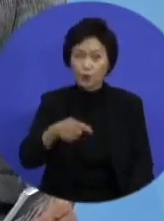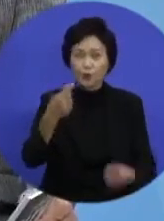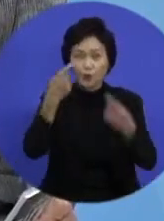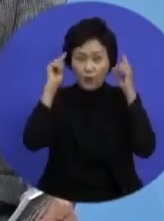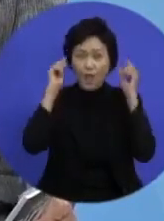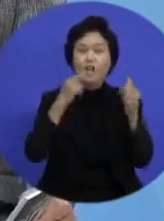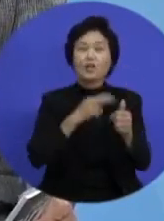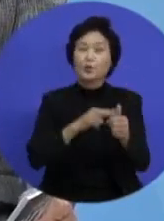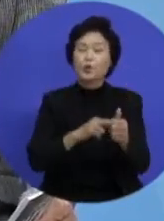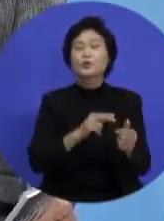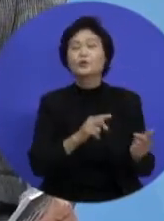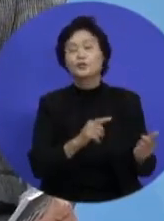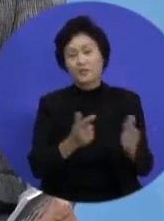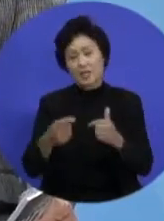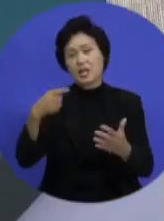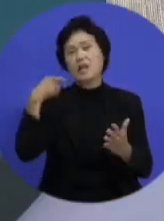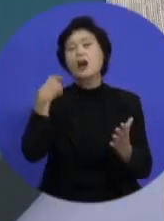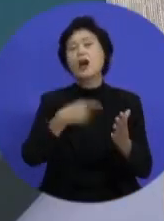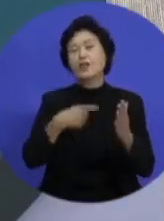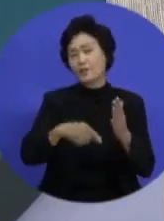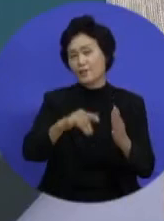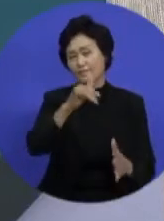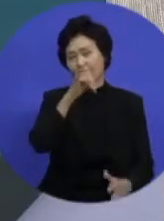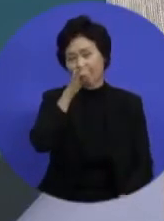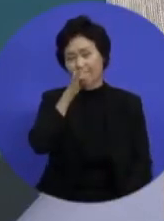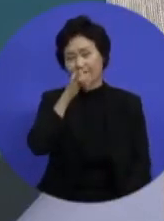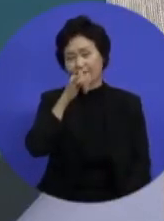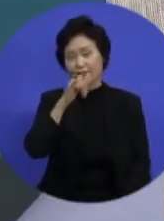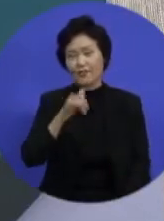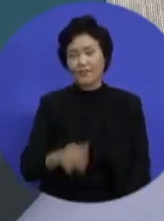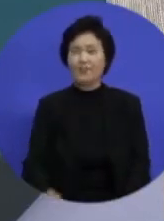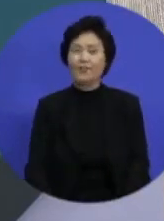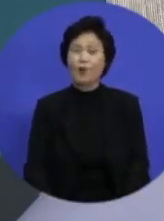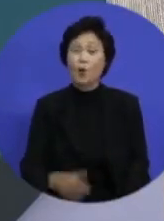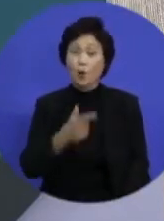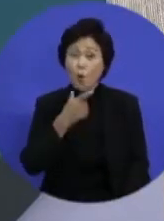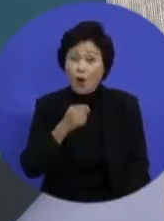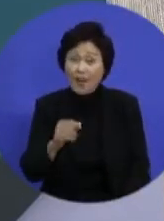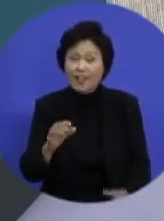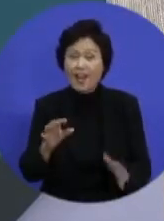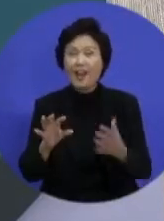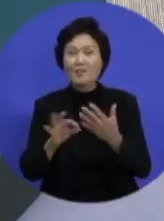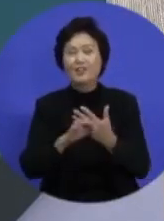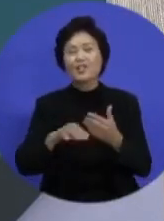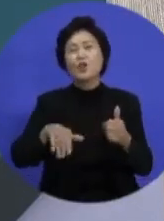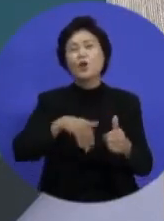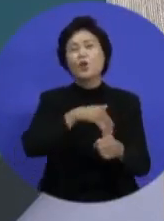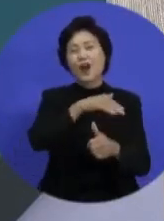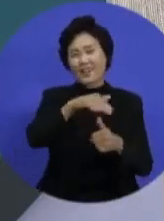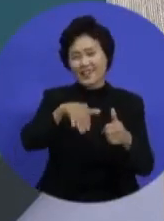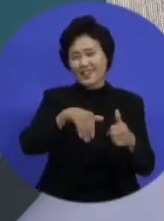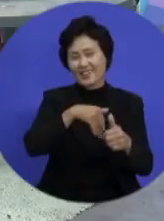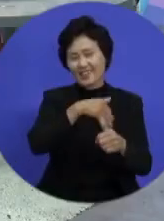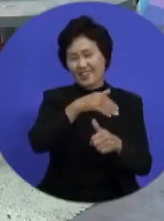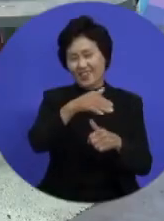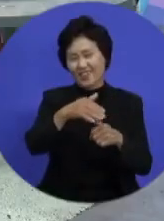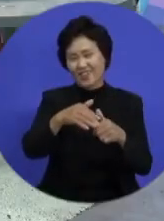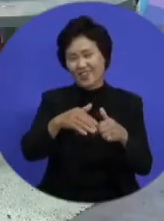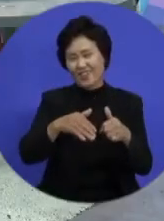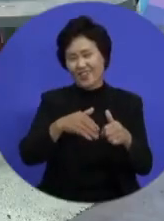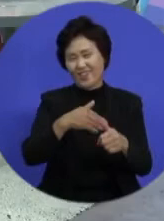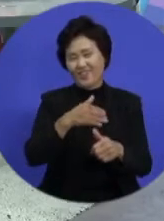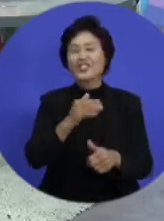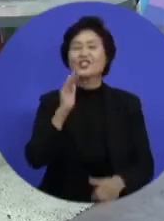네. 하고자 하면 그렇게 우리 환경을 열어주는 우리도 아, 물론입니다. 저기 아, 그래요. 교장 선생님, 우리... 저는 가서